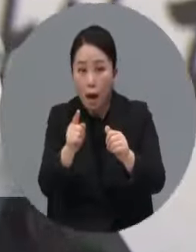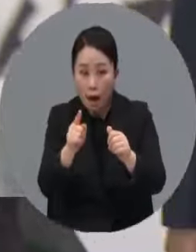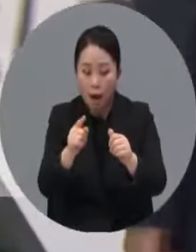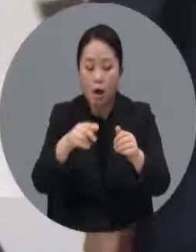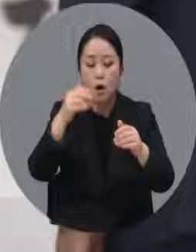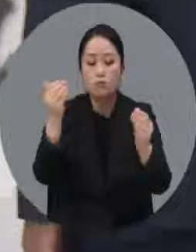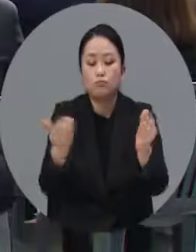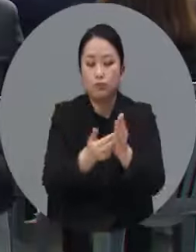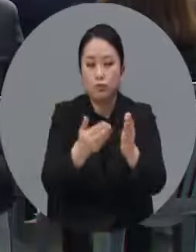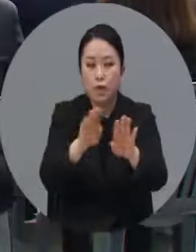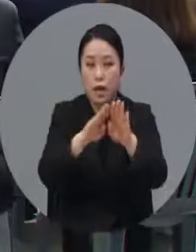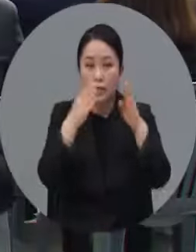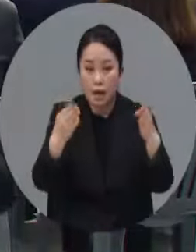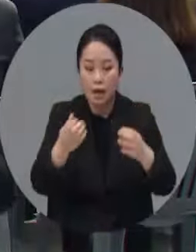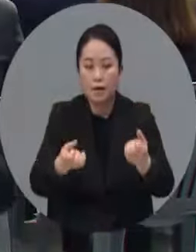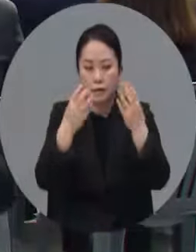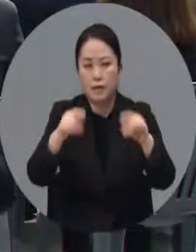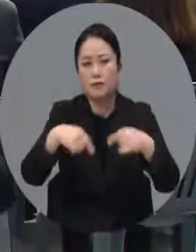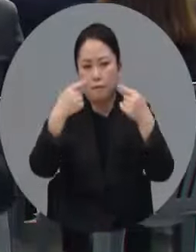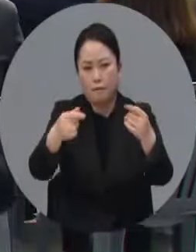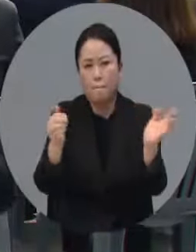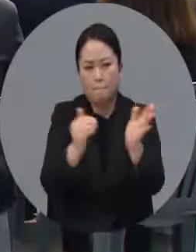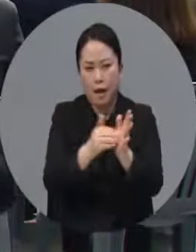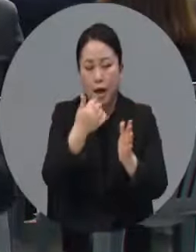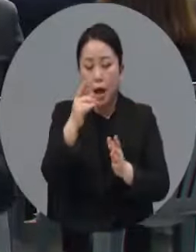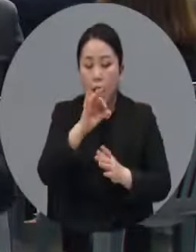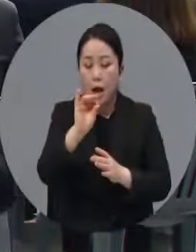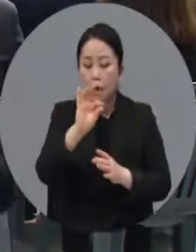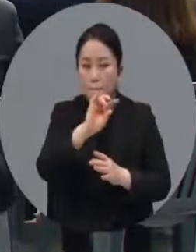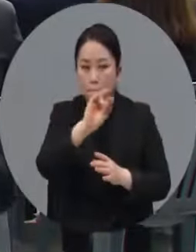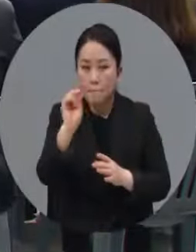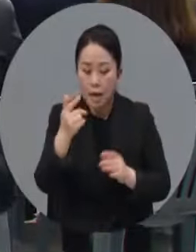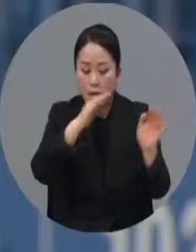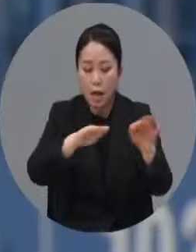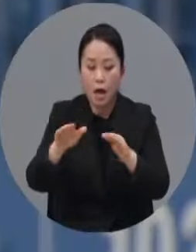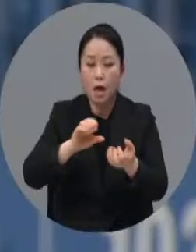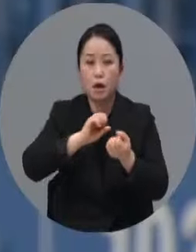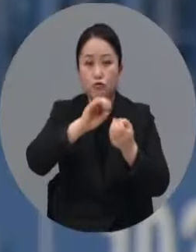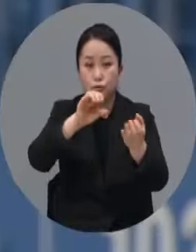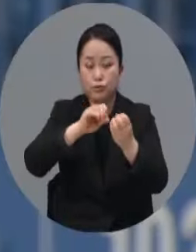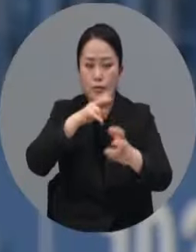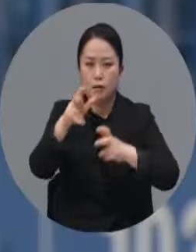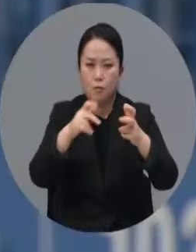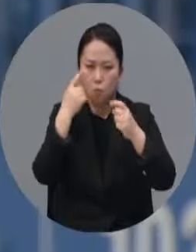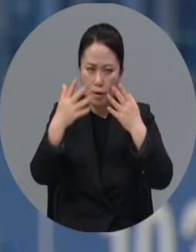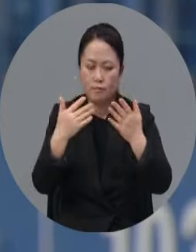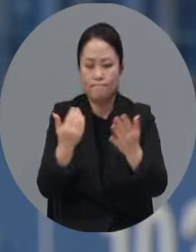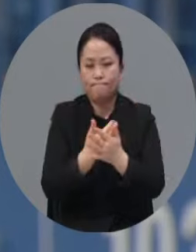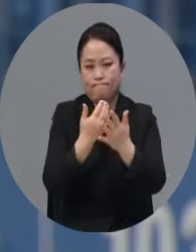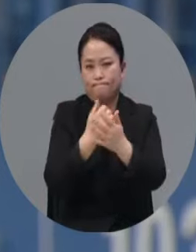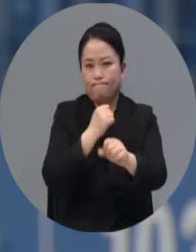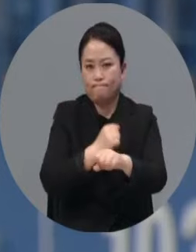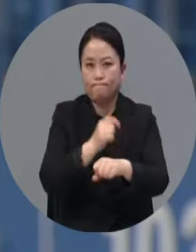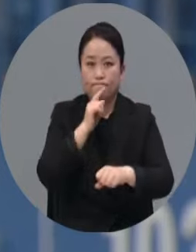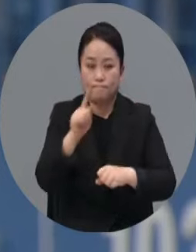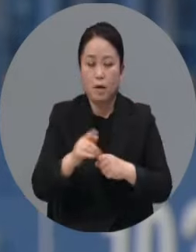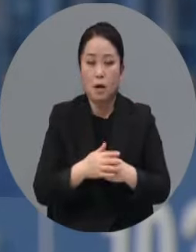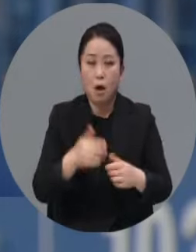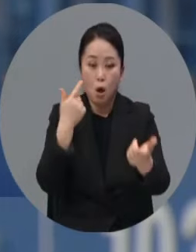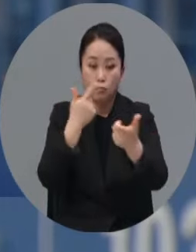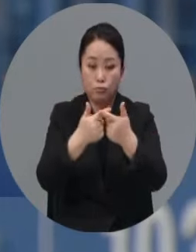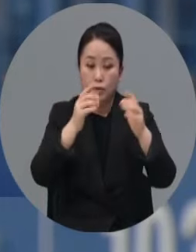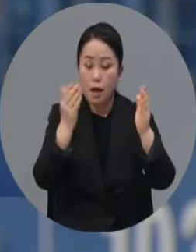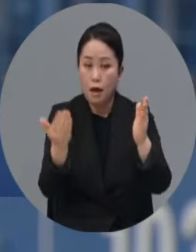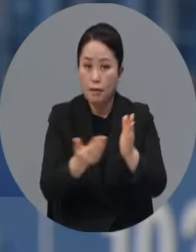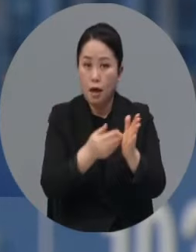대통령은 항만 해운 산업을 확실하게 도약시키겠다고 강조했습니다. 부산항을 세계 최고